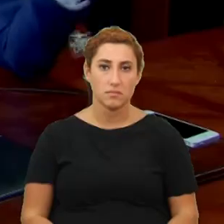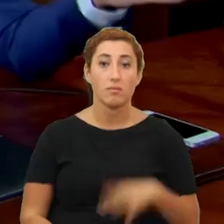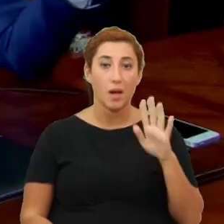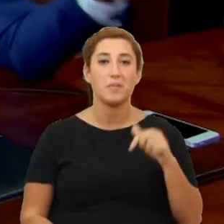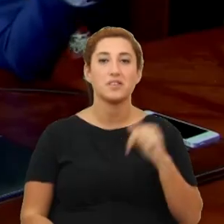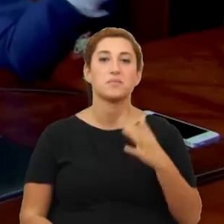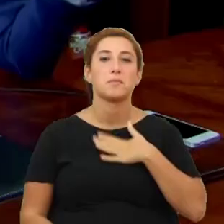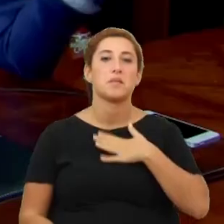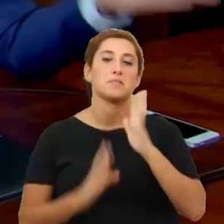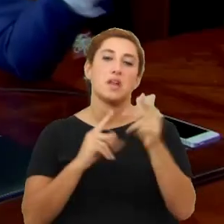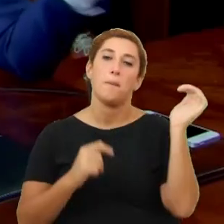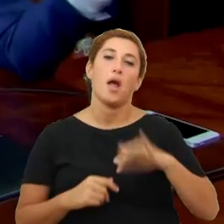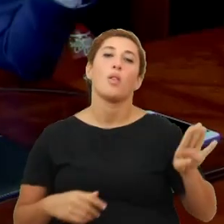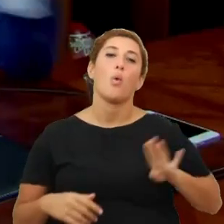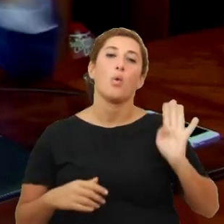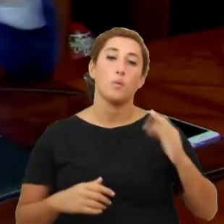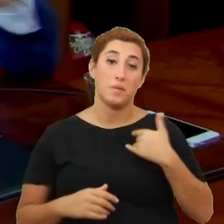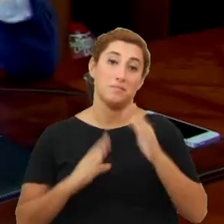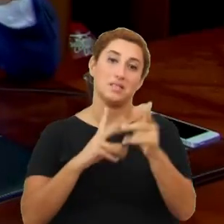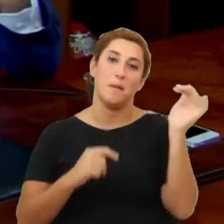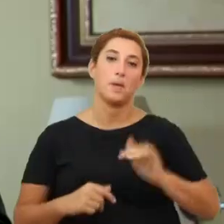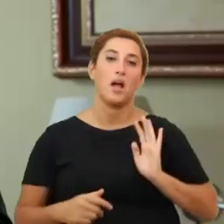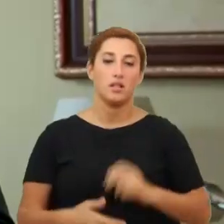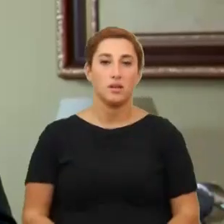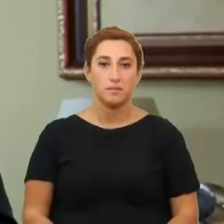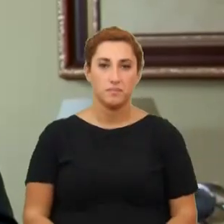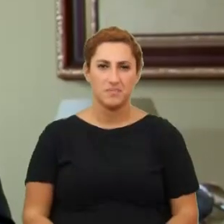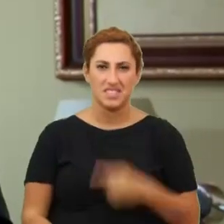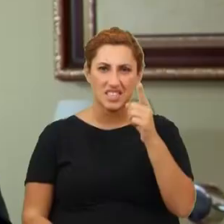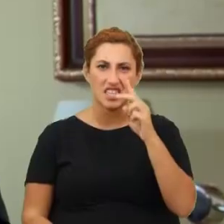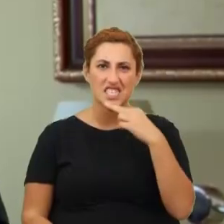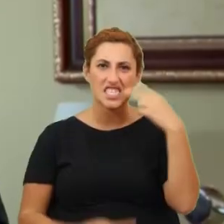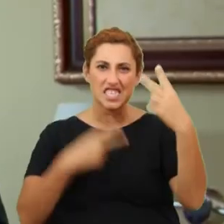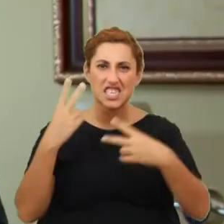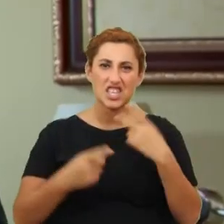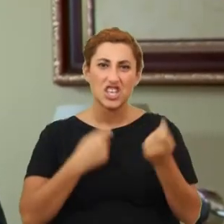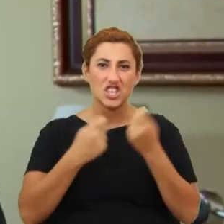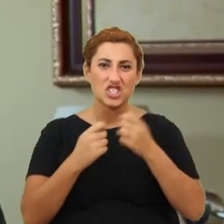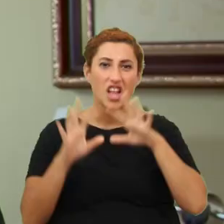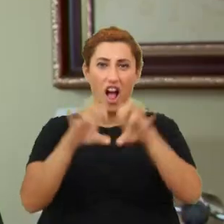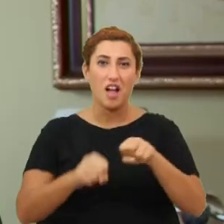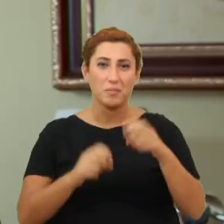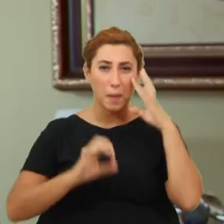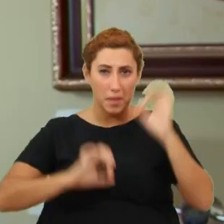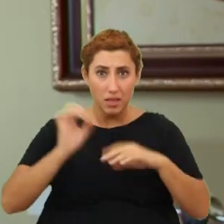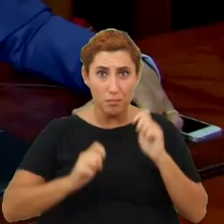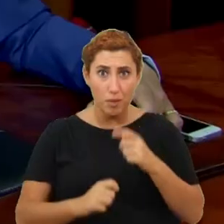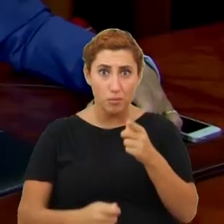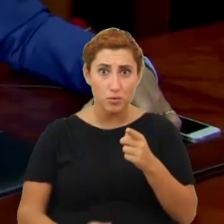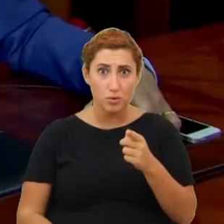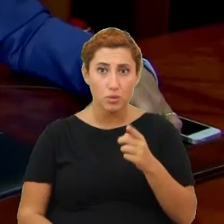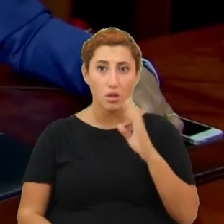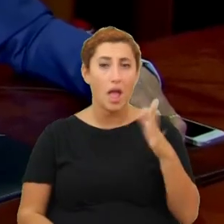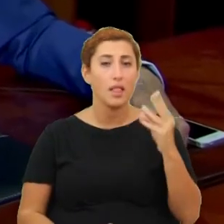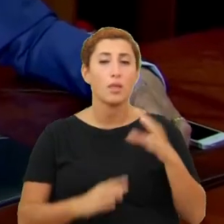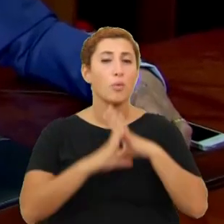Ama artık benim sıram geldi oğlum. Benim sıram geldi. Sen 2 senedir şirketi ele geçirme planı mı yapıyordun?